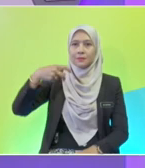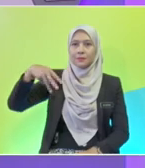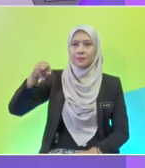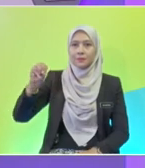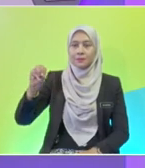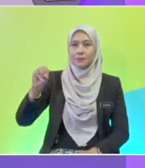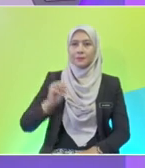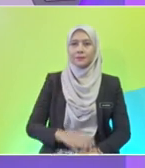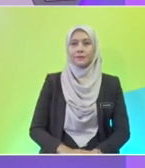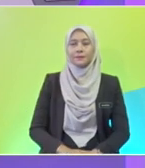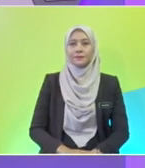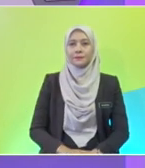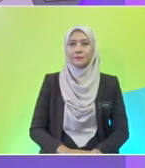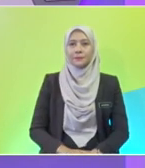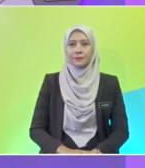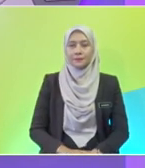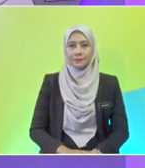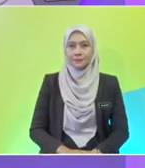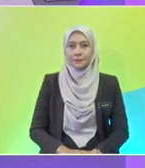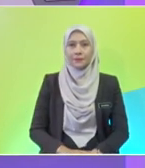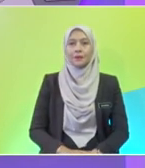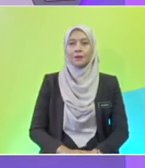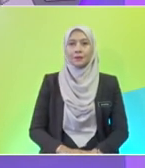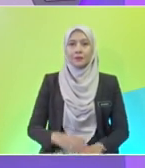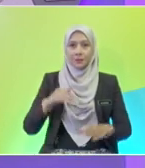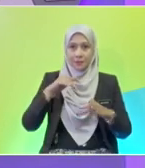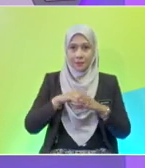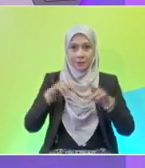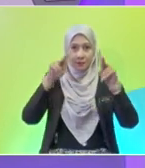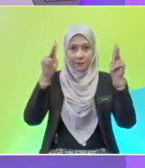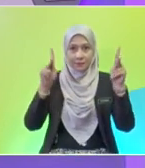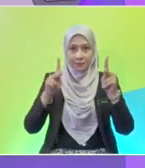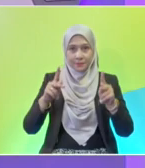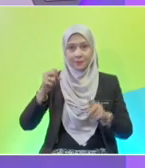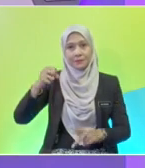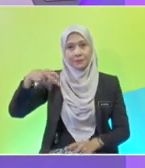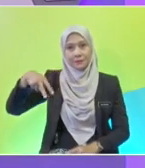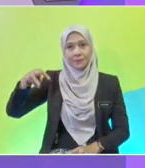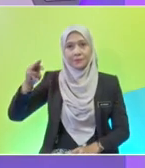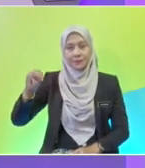pelajaran kimia formulir tidak dibekalkan ada sebagian mata pelajaran